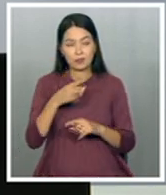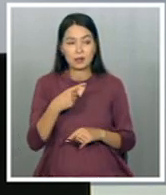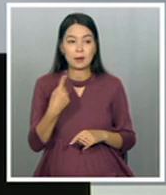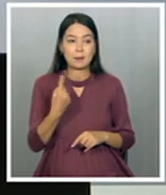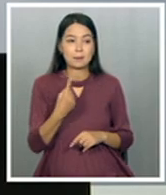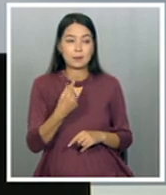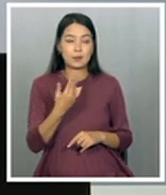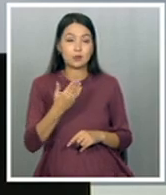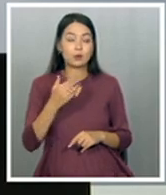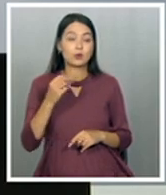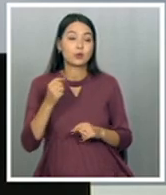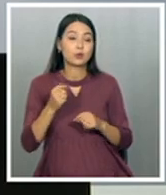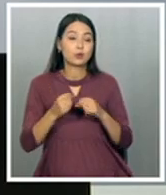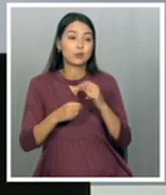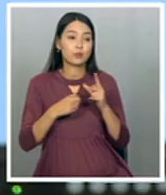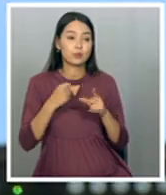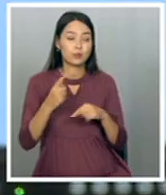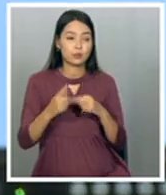түр өсімдіктің